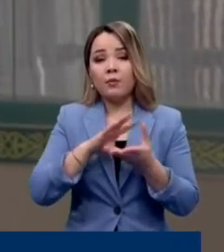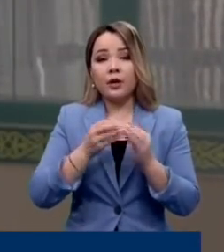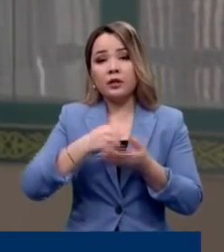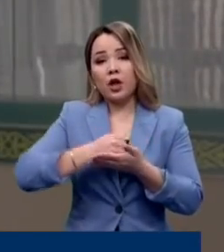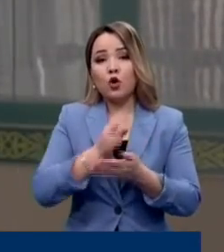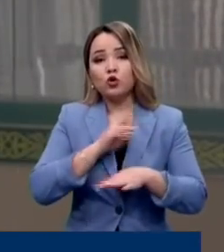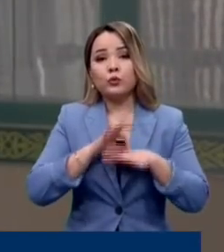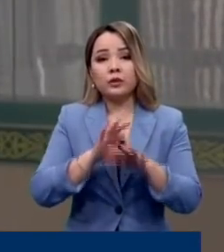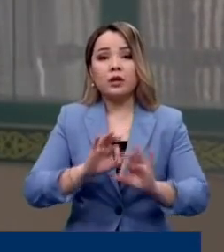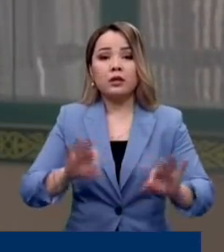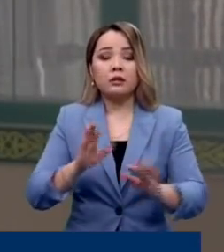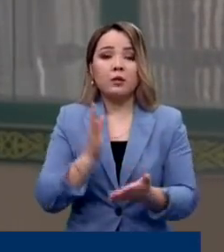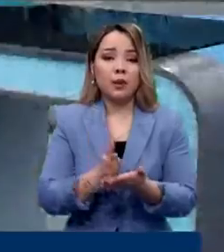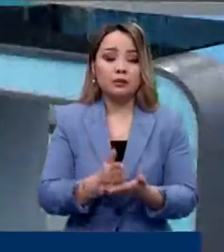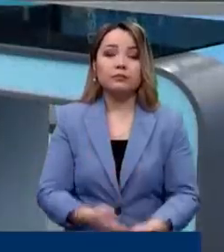мәмілелермен жұмыс жасап жатыр.